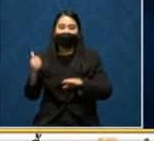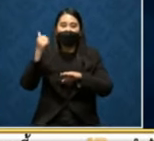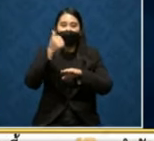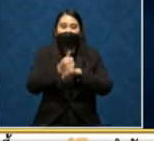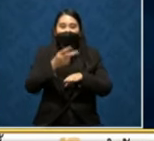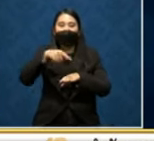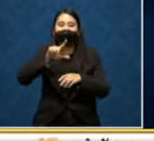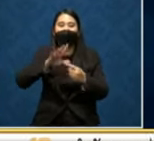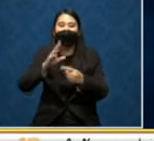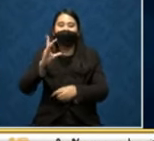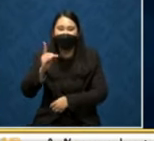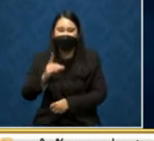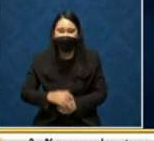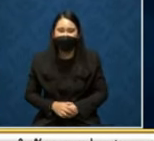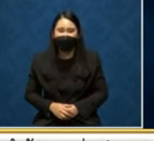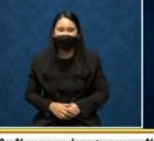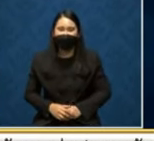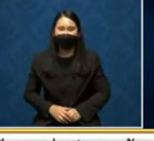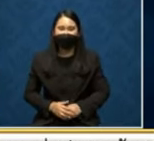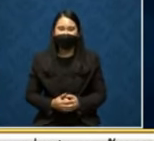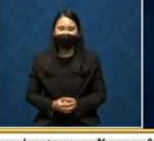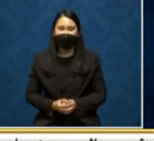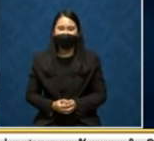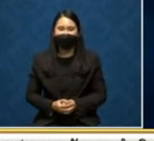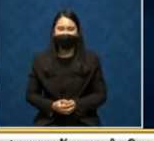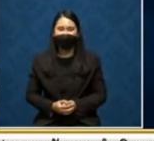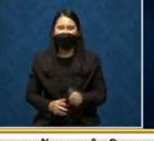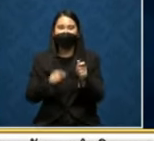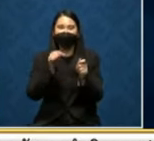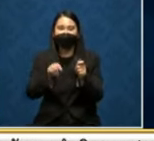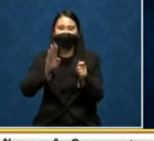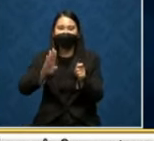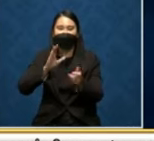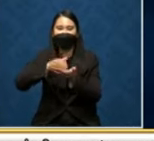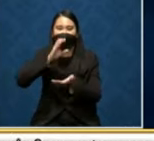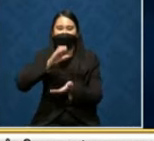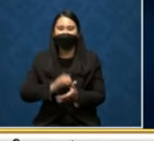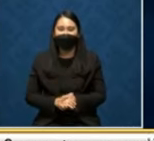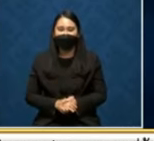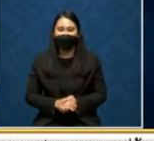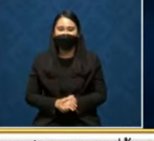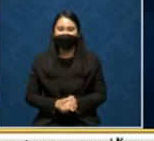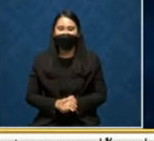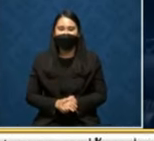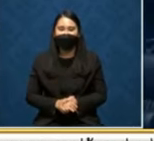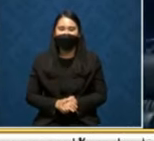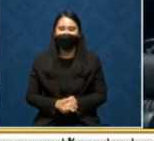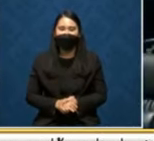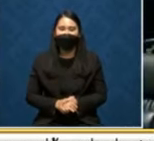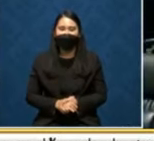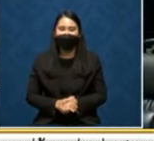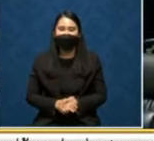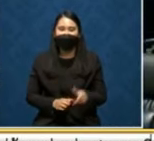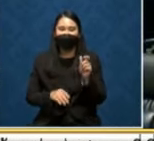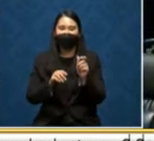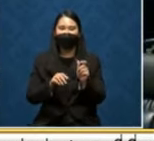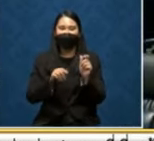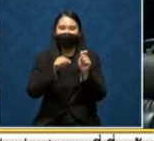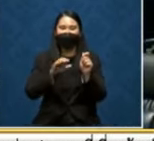เทศบาลเมืองอำเภอบางแก้วไอ้อำเภอไอ้อบตเทศบาลบางแก้ว